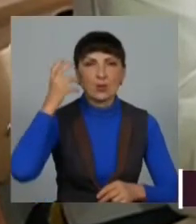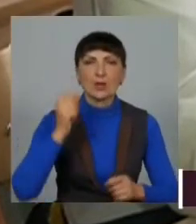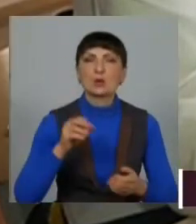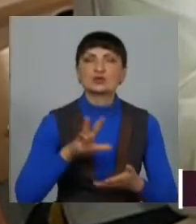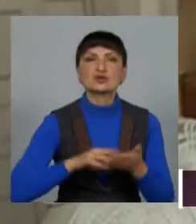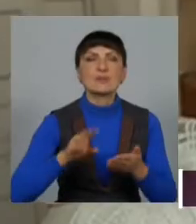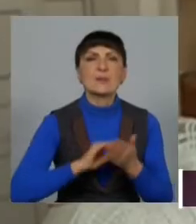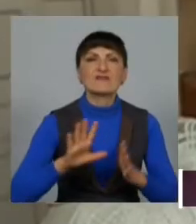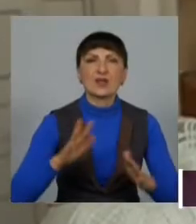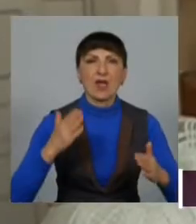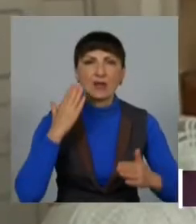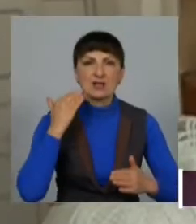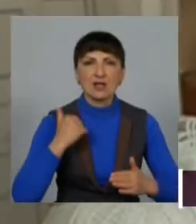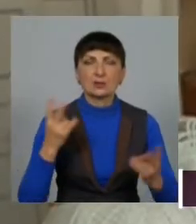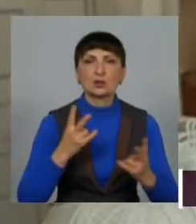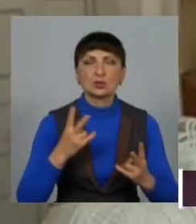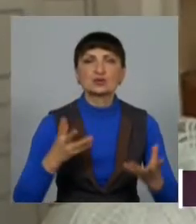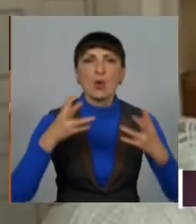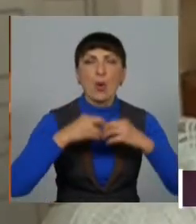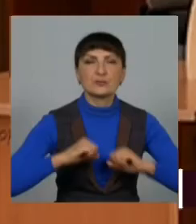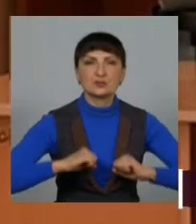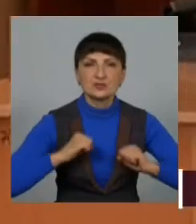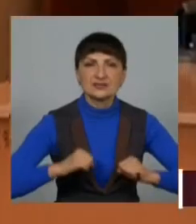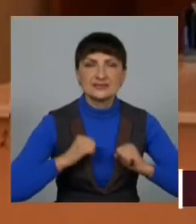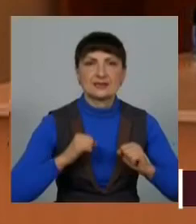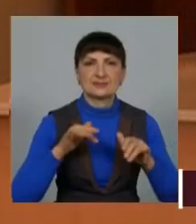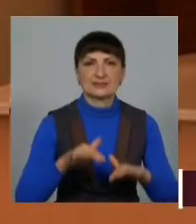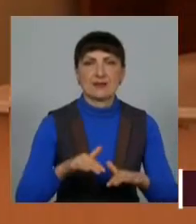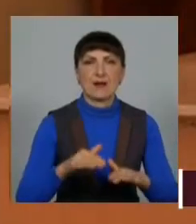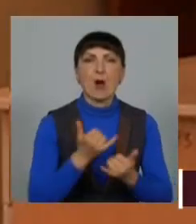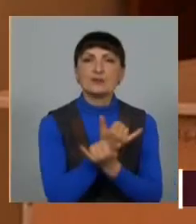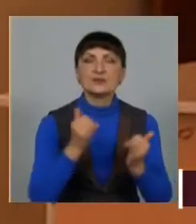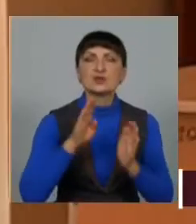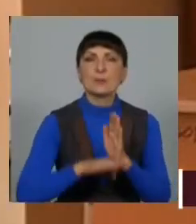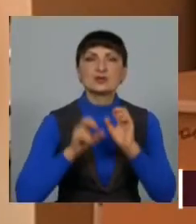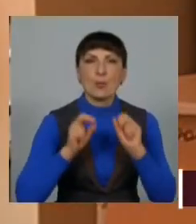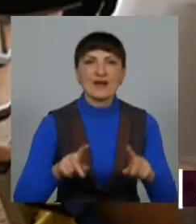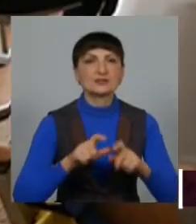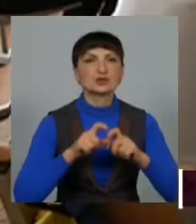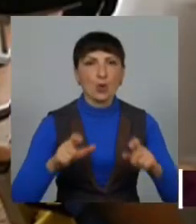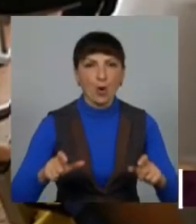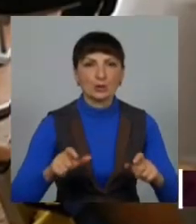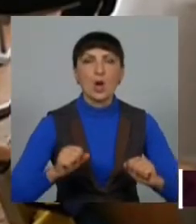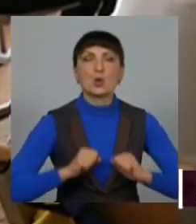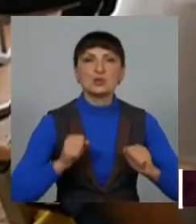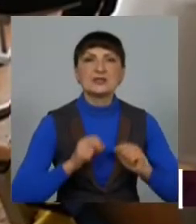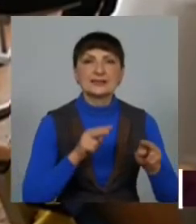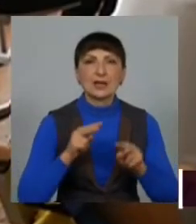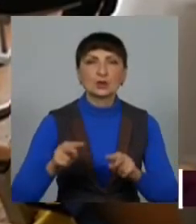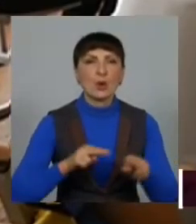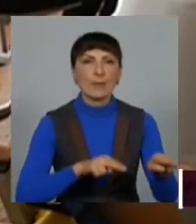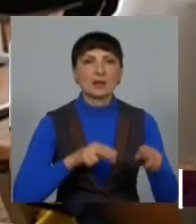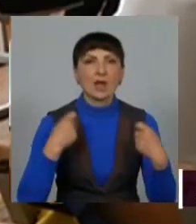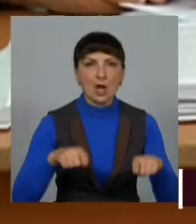повторения трагедии в Казани, можно лишь общими усилиями и комплексным подходом. Обеспечив безопасность социальных объектов, усилив контроль над